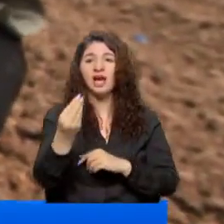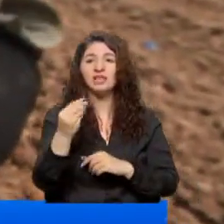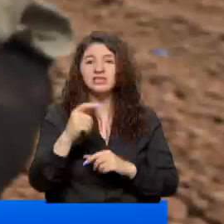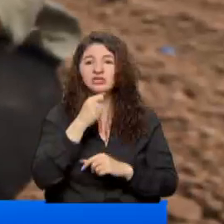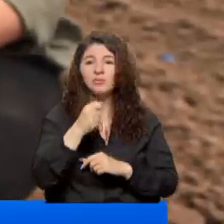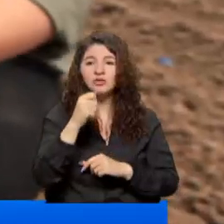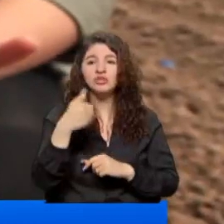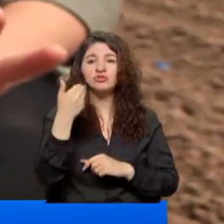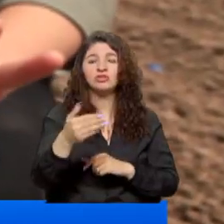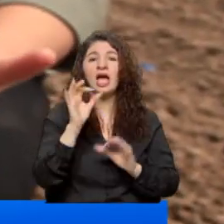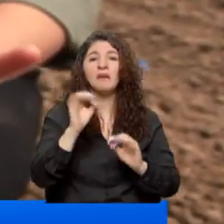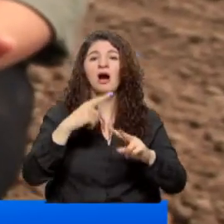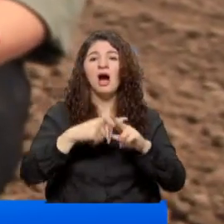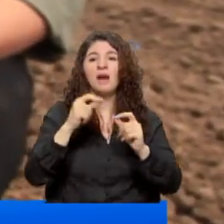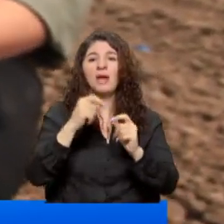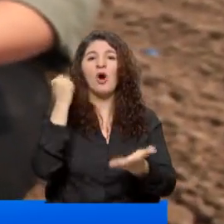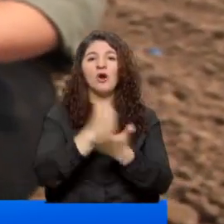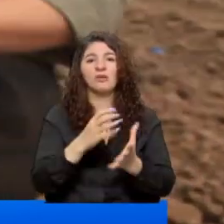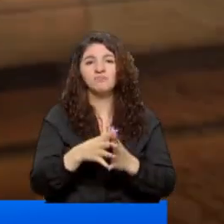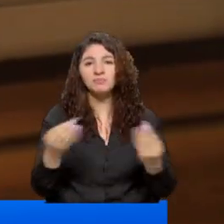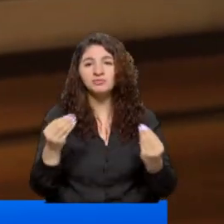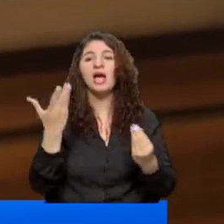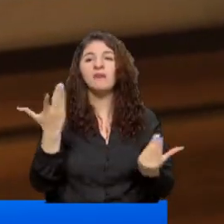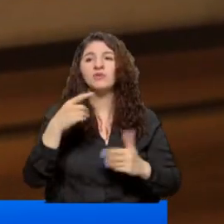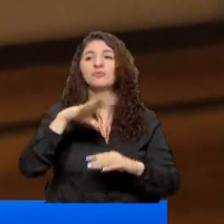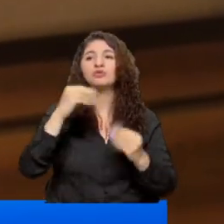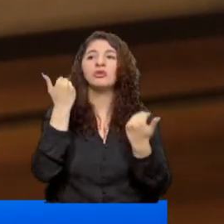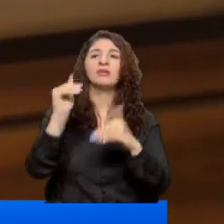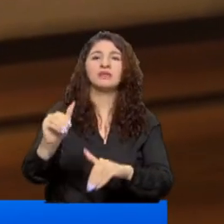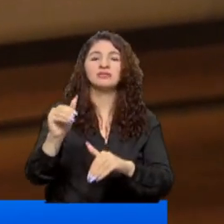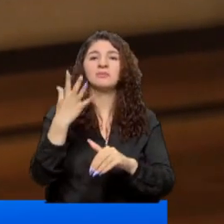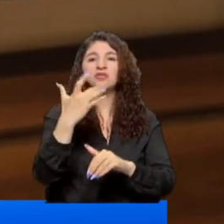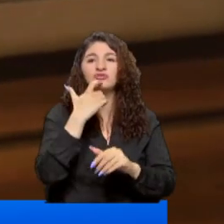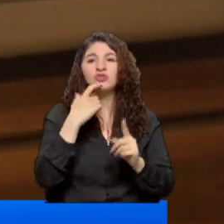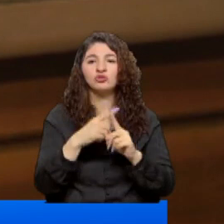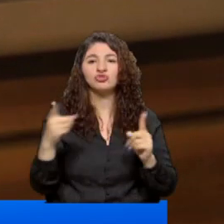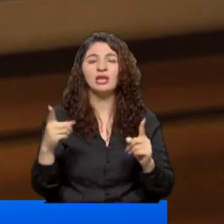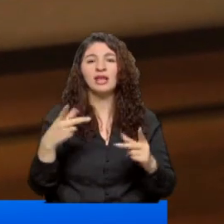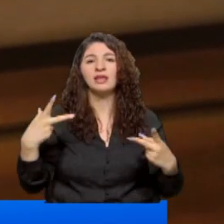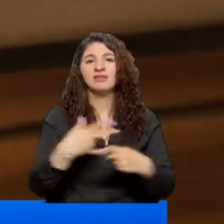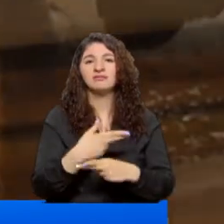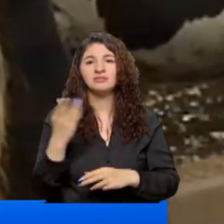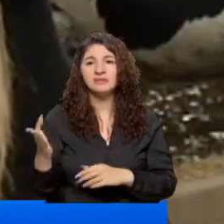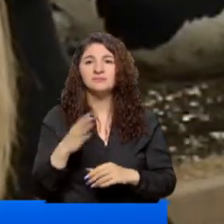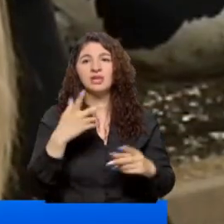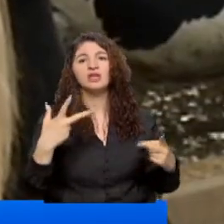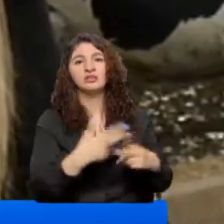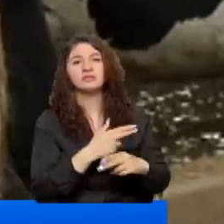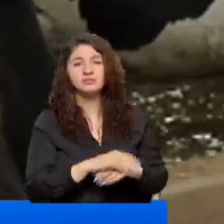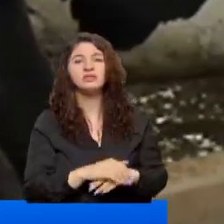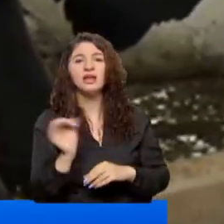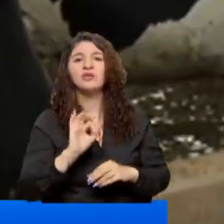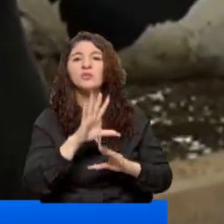verdiği röportaj sonrası hem AB onayını kaybetti hem de tüm desteklemeleri beş yıllık süreyle kesildi kesildi